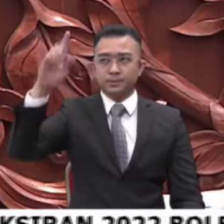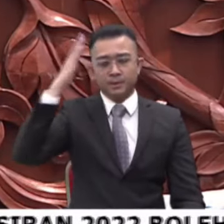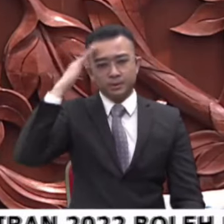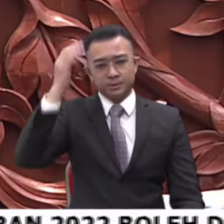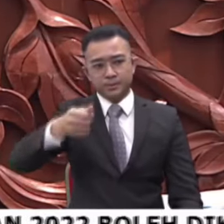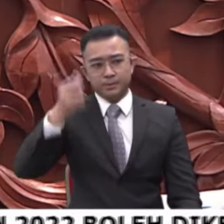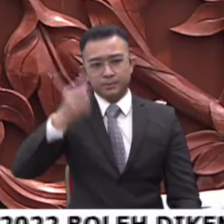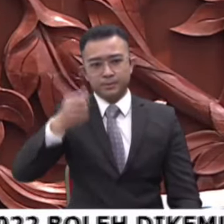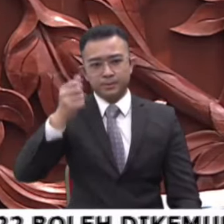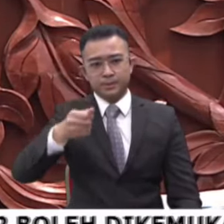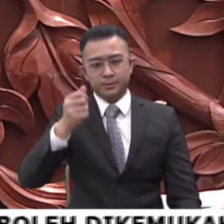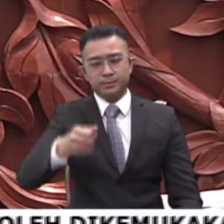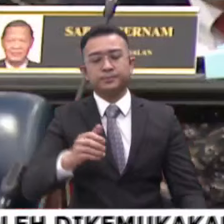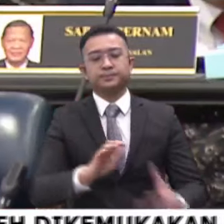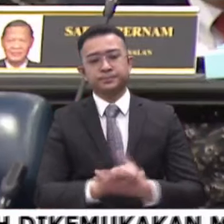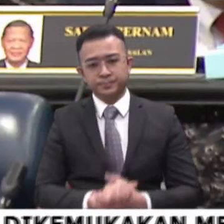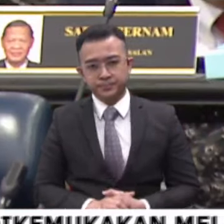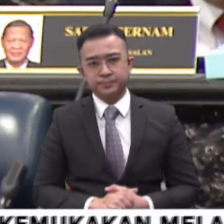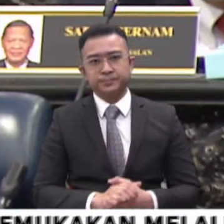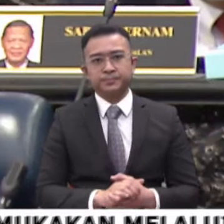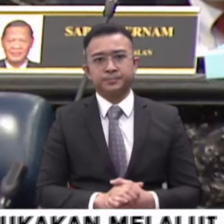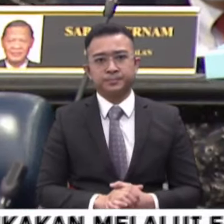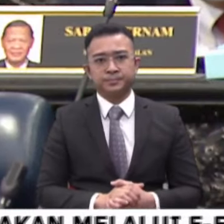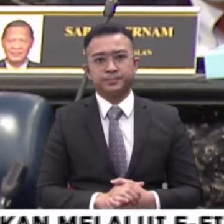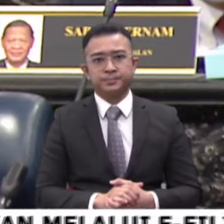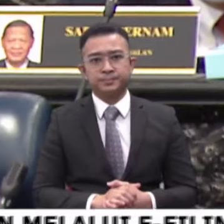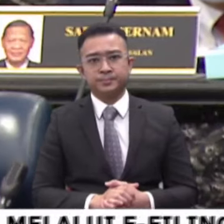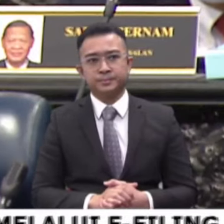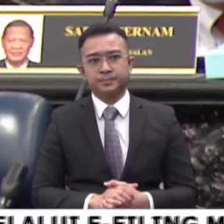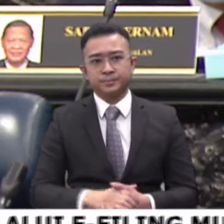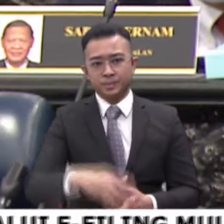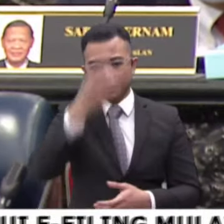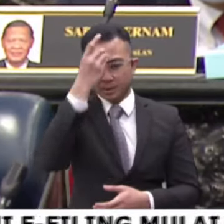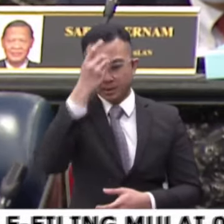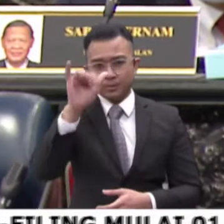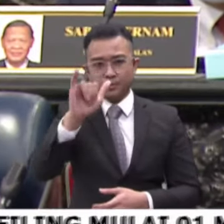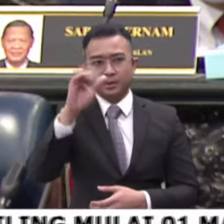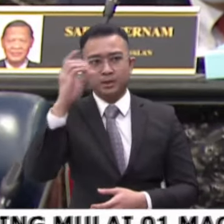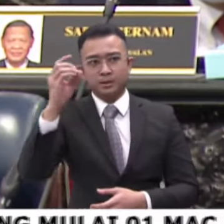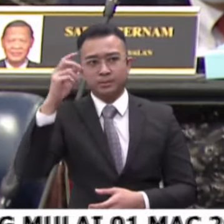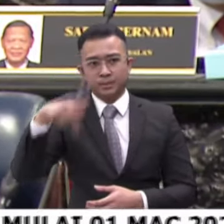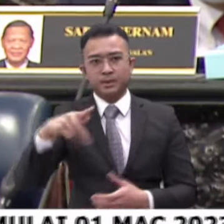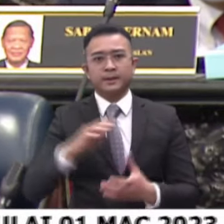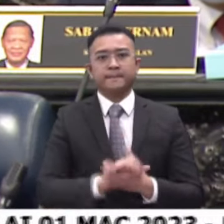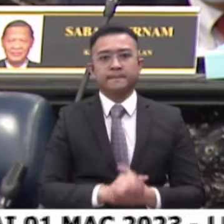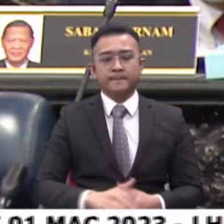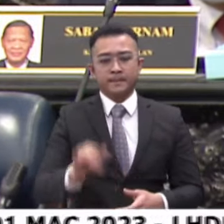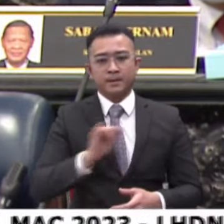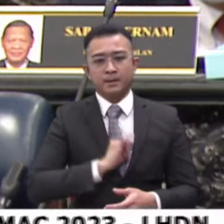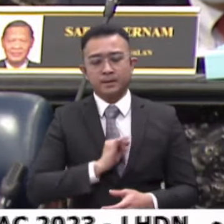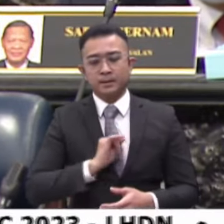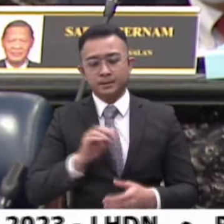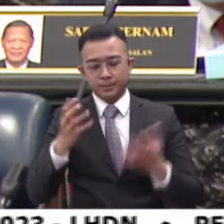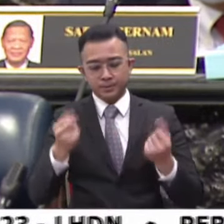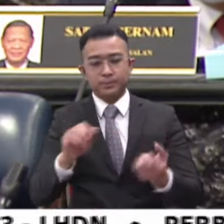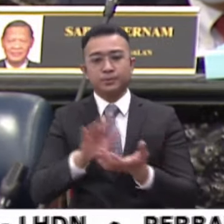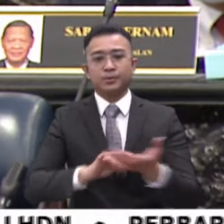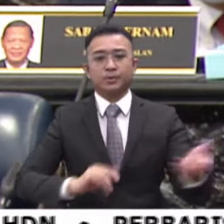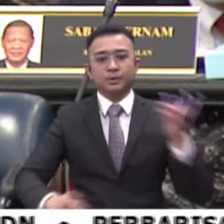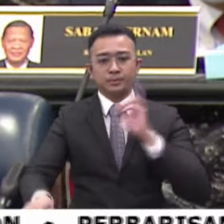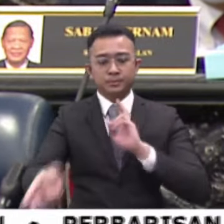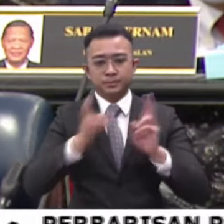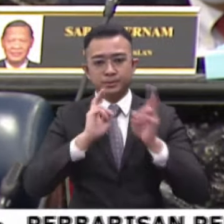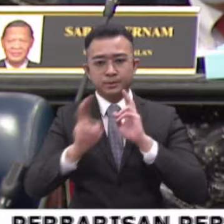Assalamualaikum warahmatullahi wabarakatuh. Er Datuk Yang di-Pertua, saya mengambil kesempatan ini